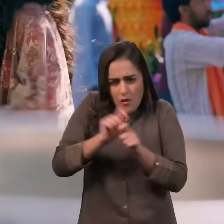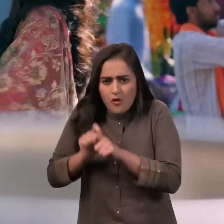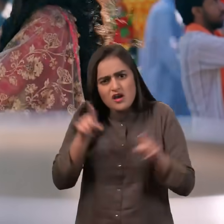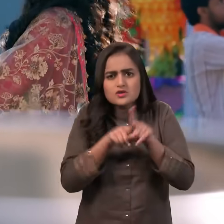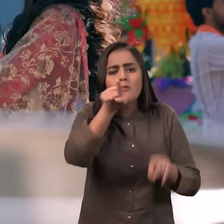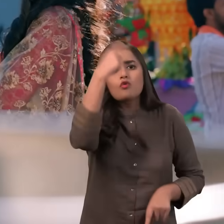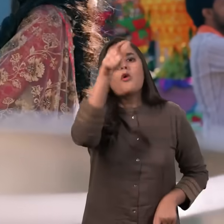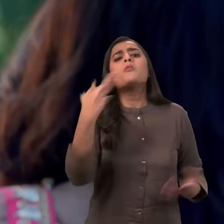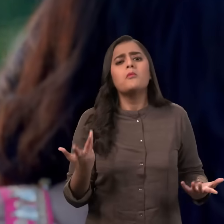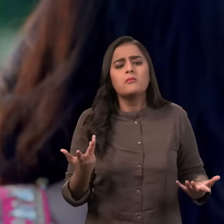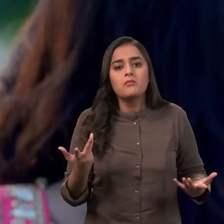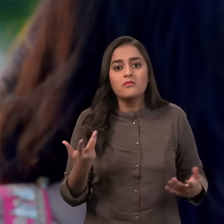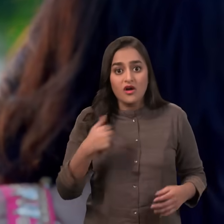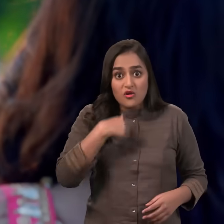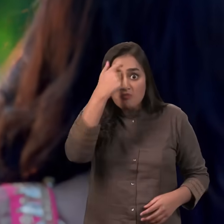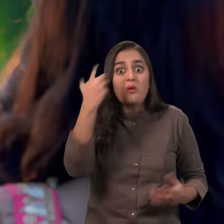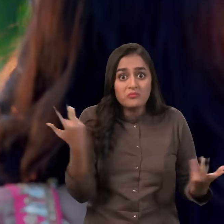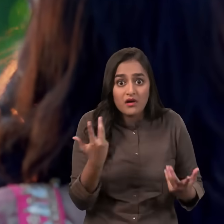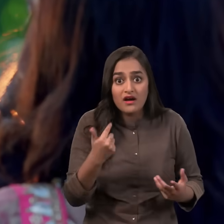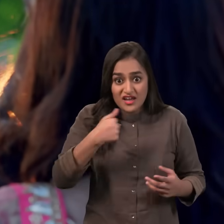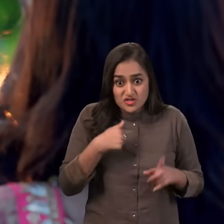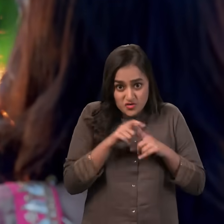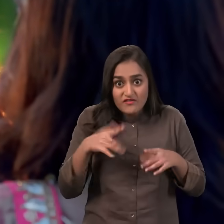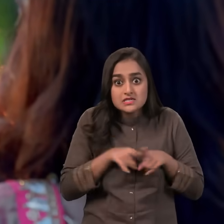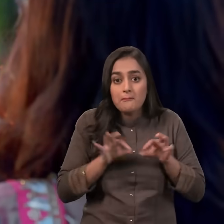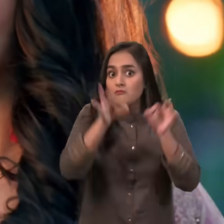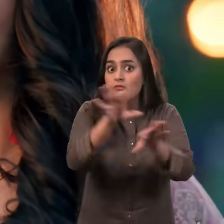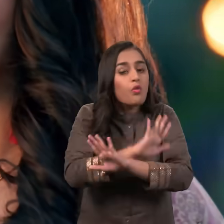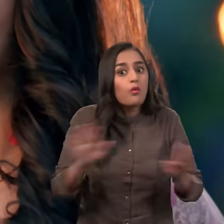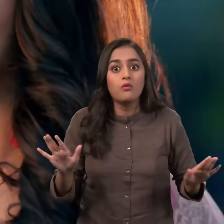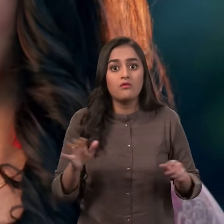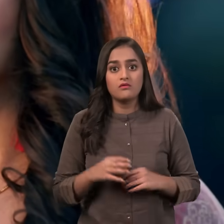जिंदगी, तो फिर तुझे प्रॉब्लम क्या है? प्रॉब्लम ये है कि जो मैंने किया वो तू नहीं करेगी।